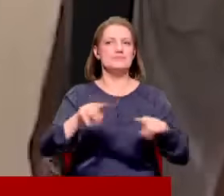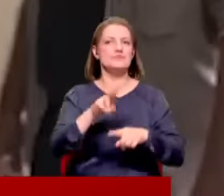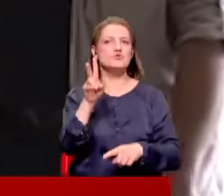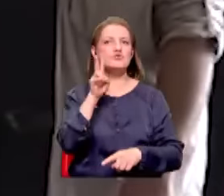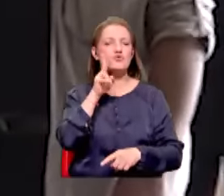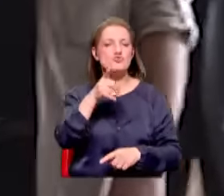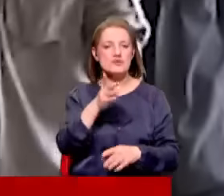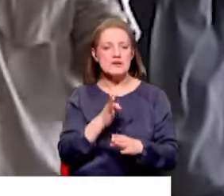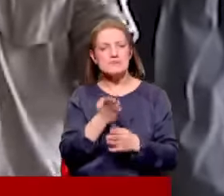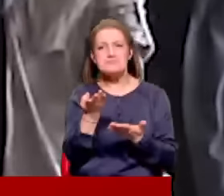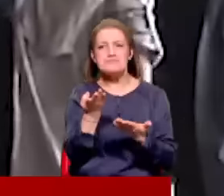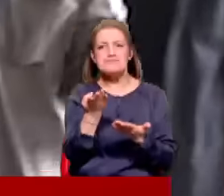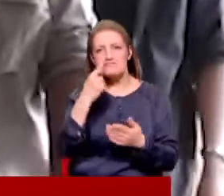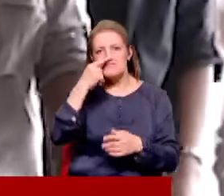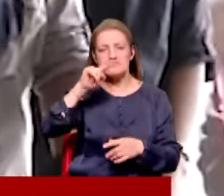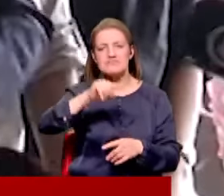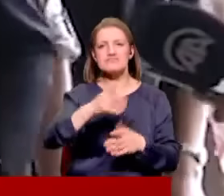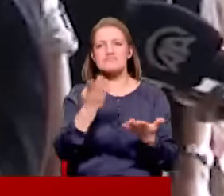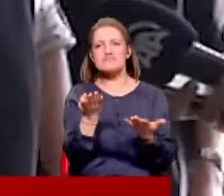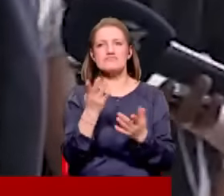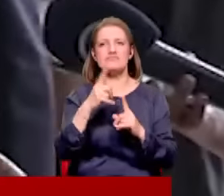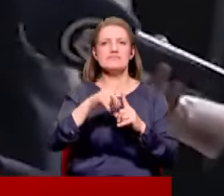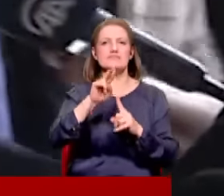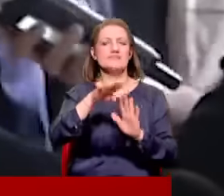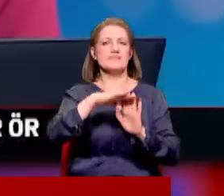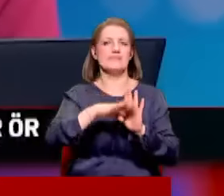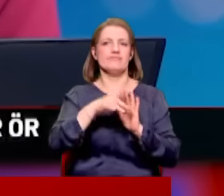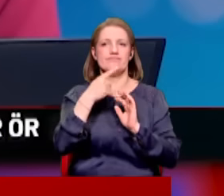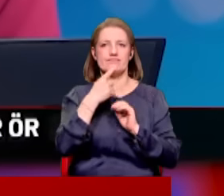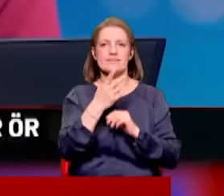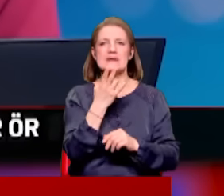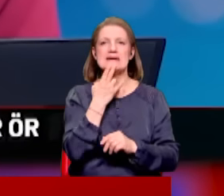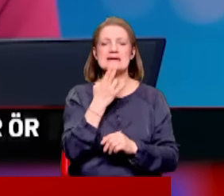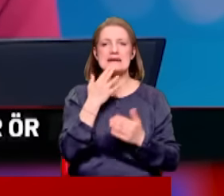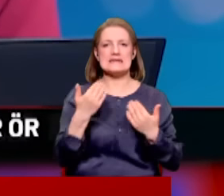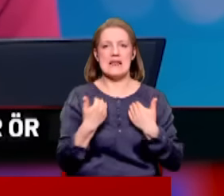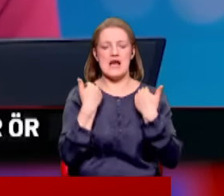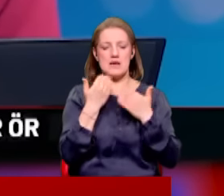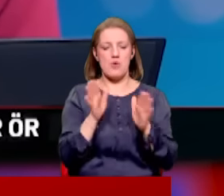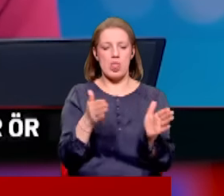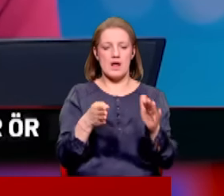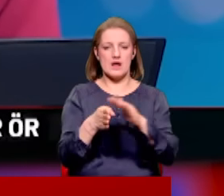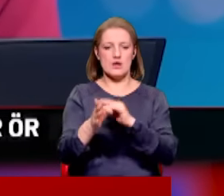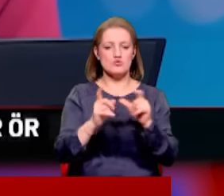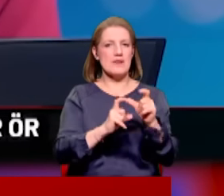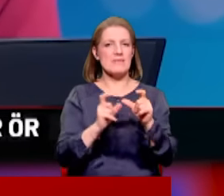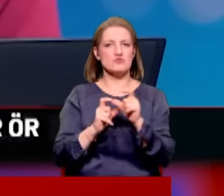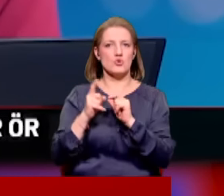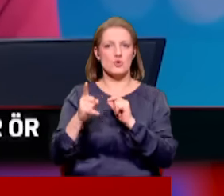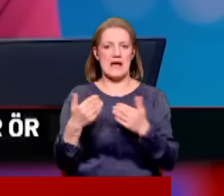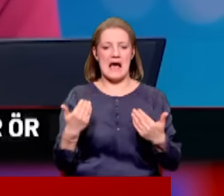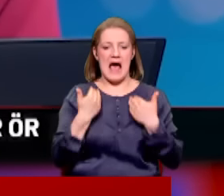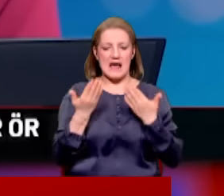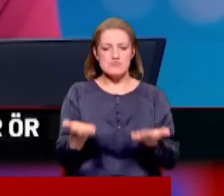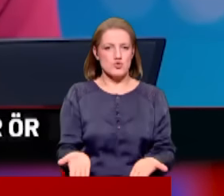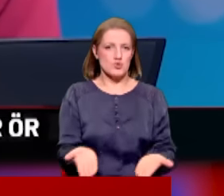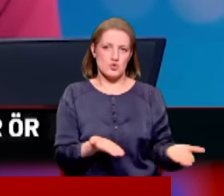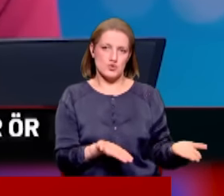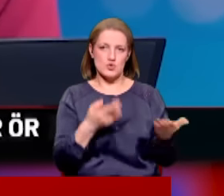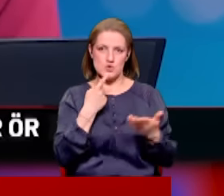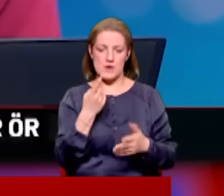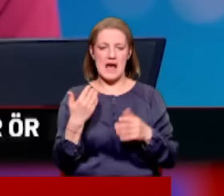sonuçlara müdahale etmeye kalktığını anlattı katıldığı televizyon programında. Kadın hakimin odasına giriyor Süleyman Soylu. Hakim buyurun diyor. Diyor